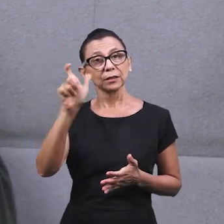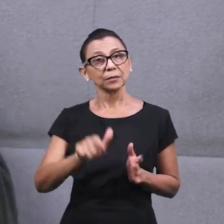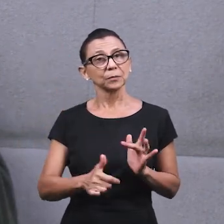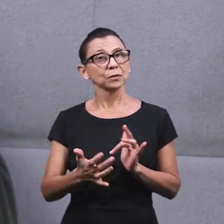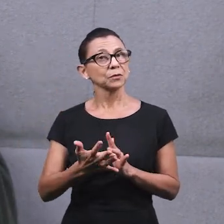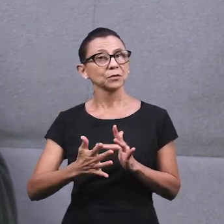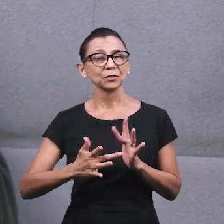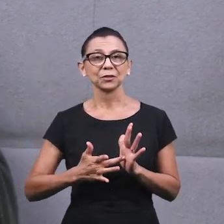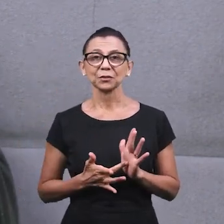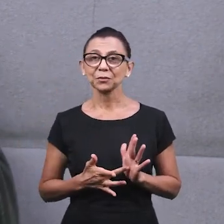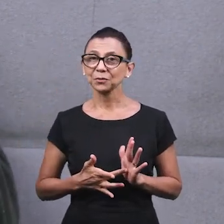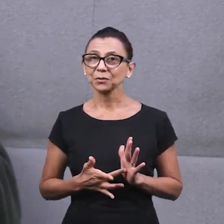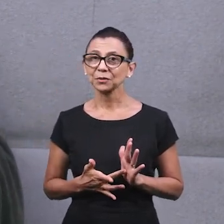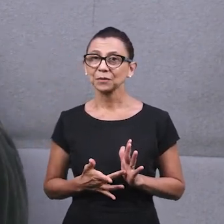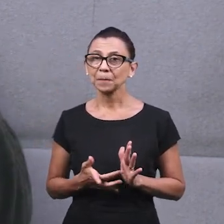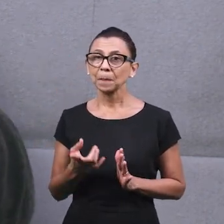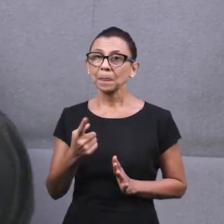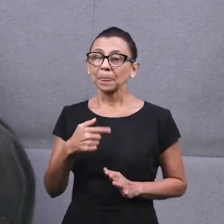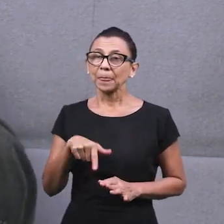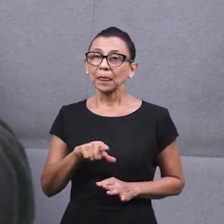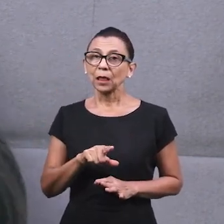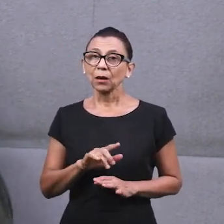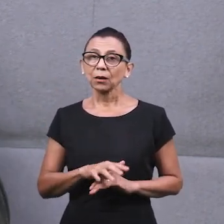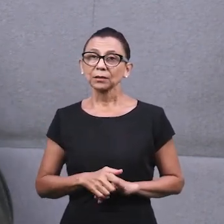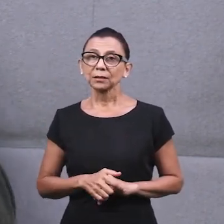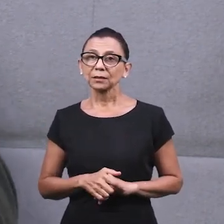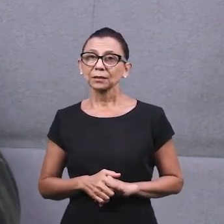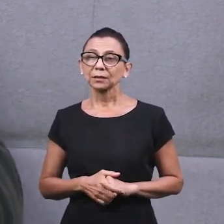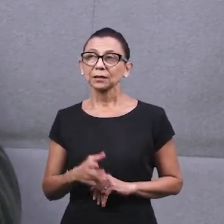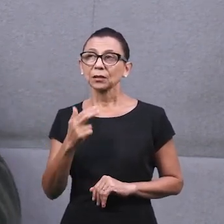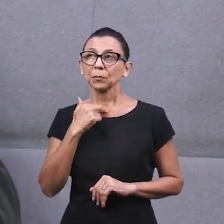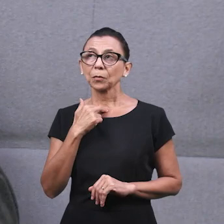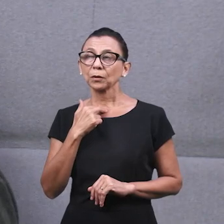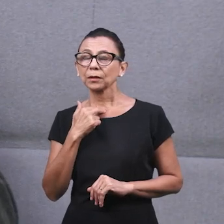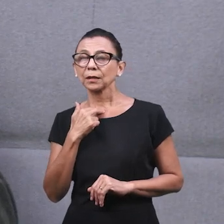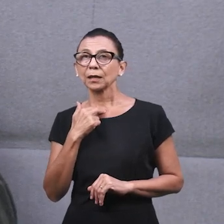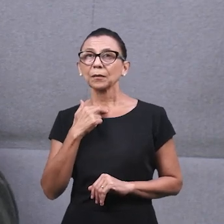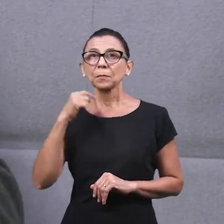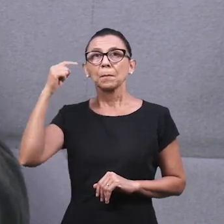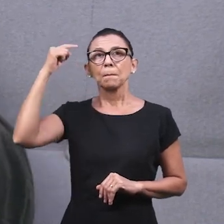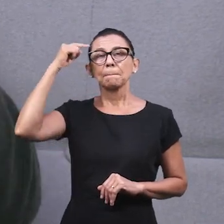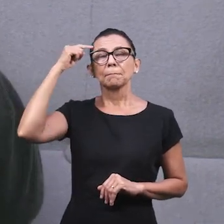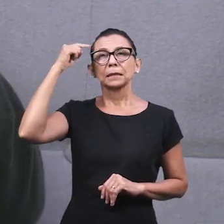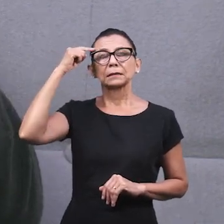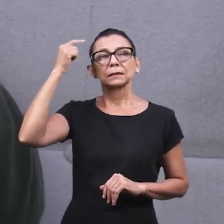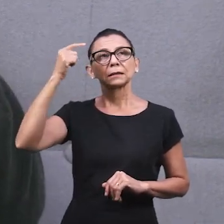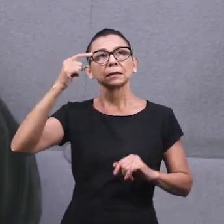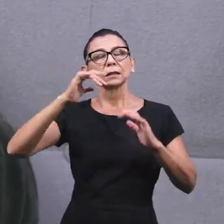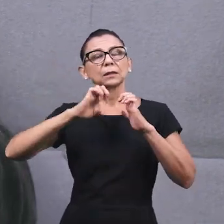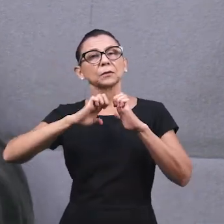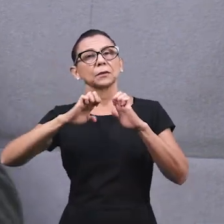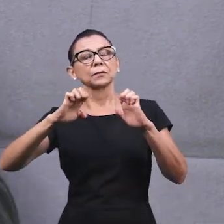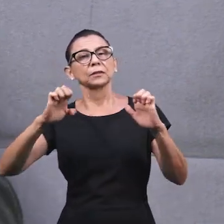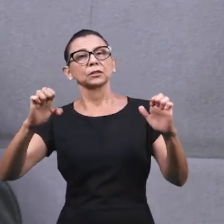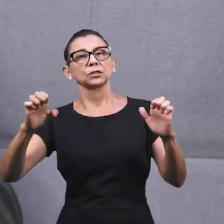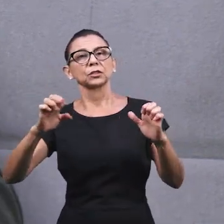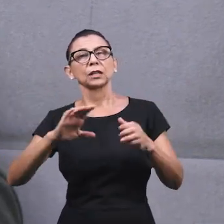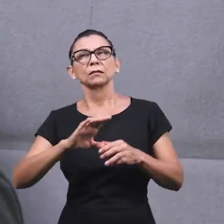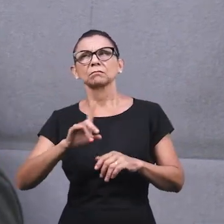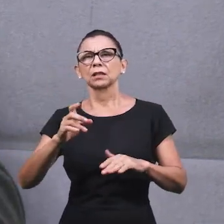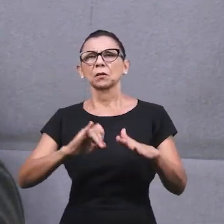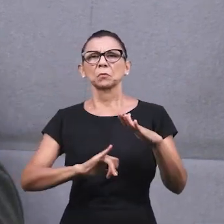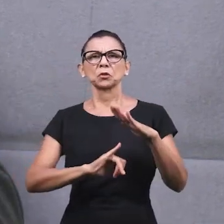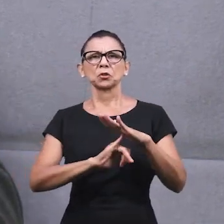Nous ne pouvons nous dévier de cela. Nous ne pouvons penser, bien-aimés, que